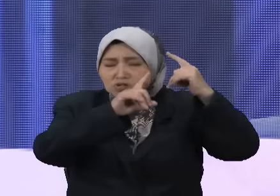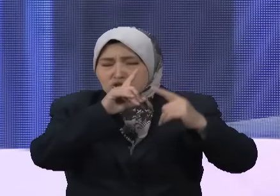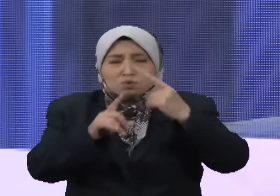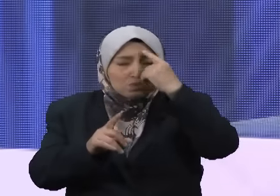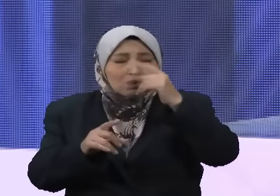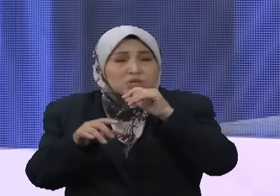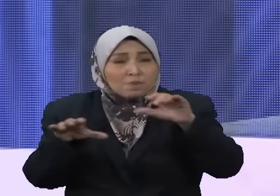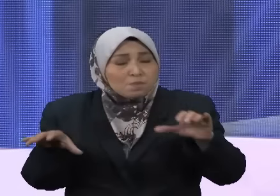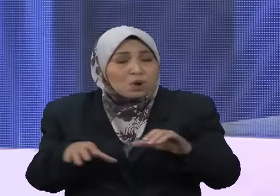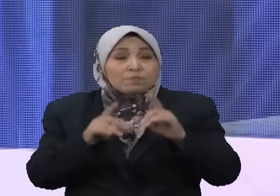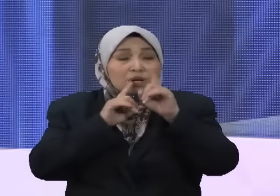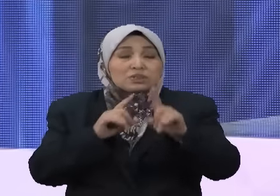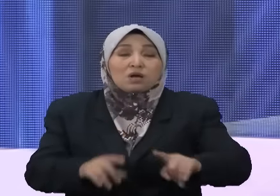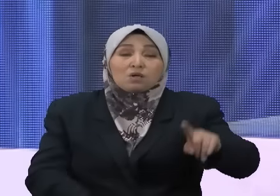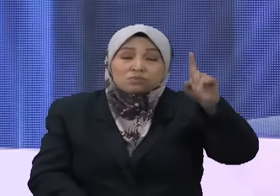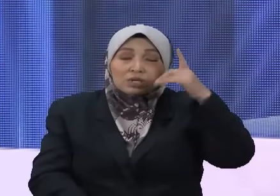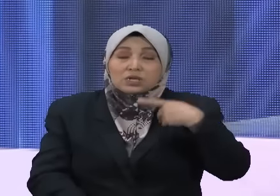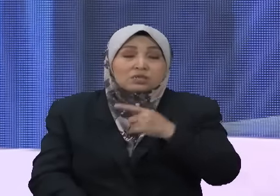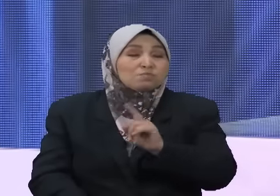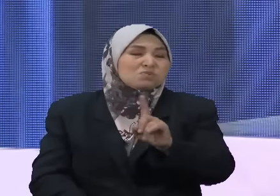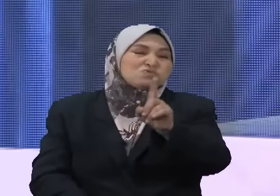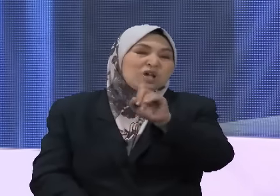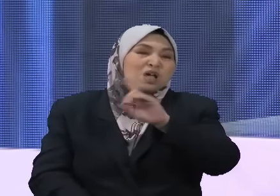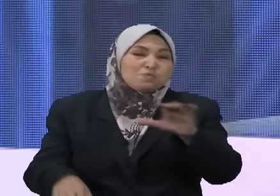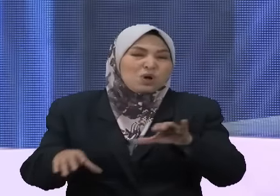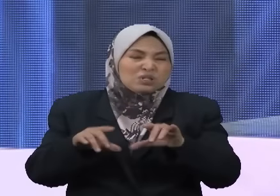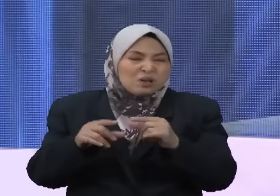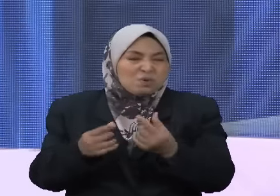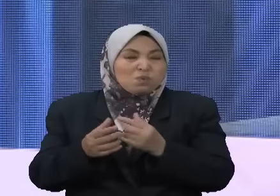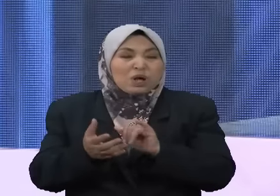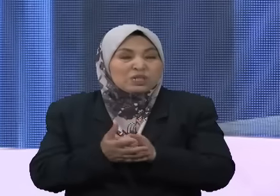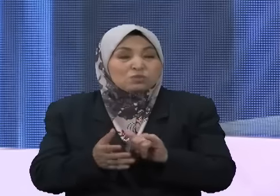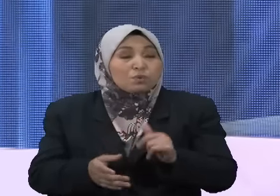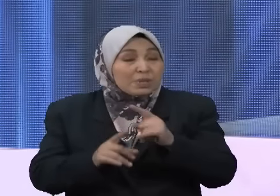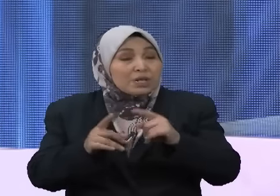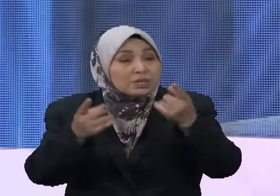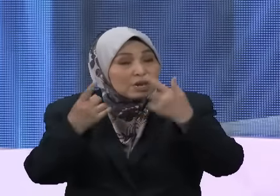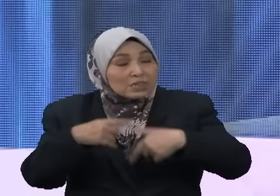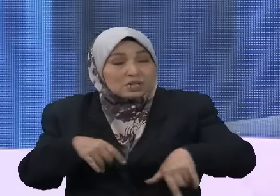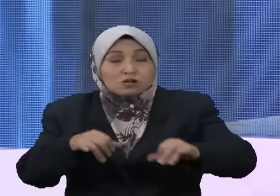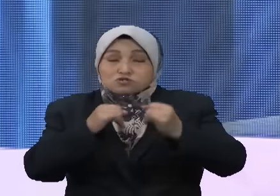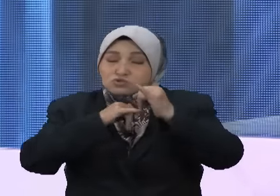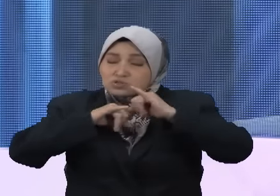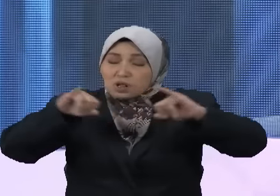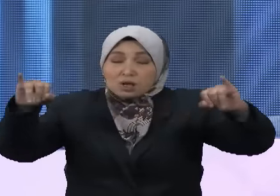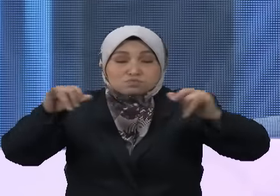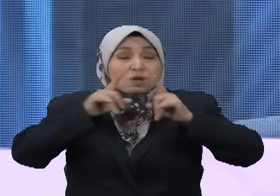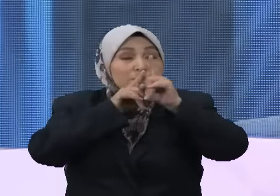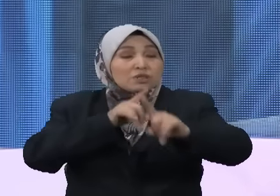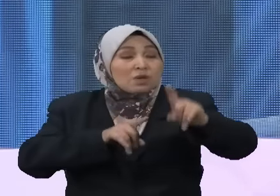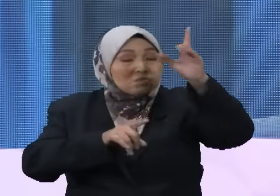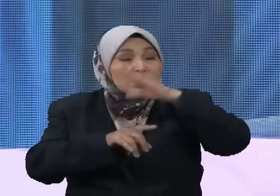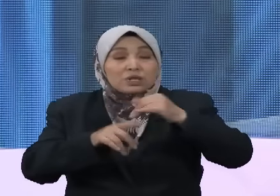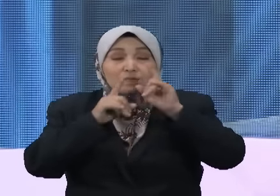menunaikan perintah Allah subhanahuwataala kita pun jangan berada dalam golongan itu bila mana datangnya jelasnya kepada kita perintah Allah dan perintah